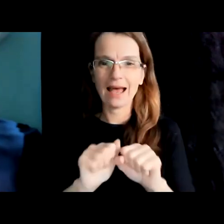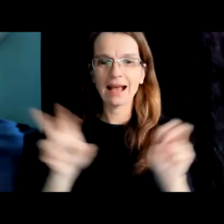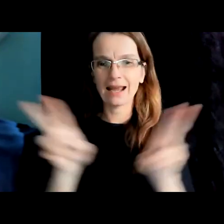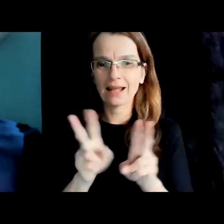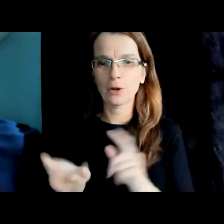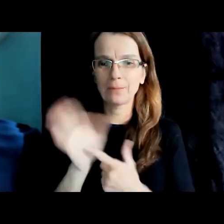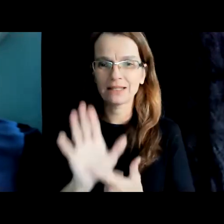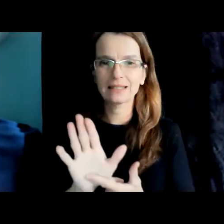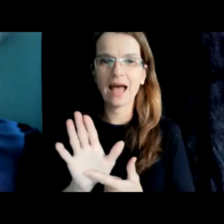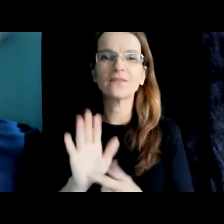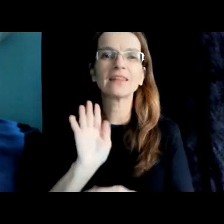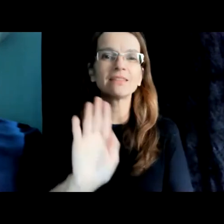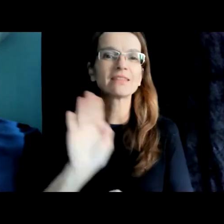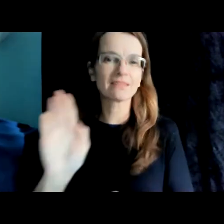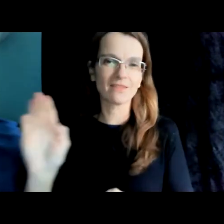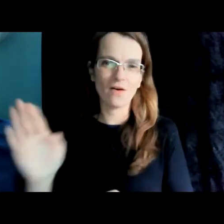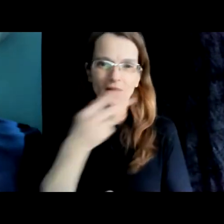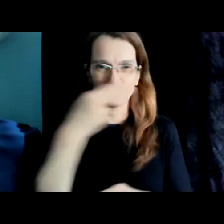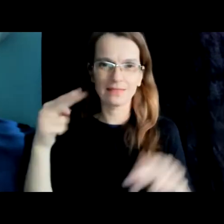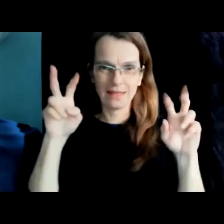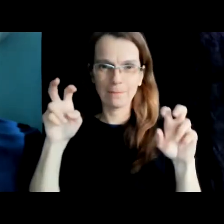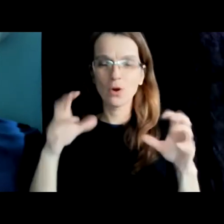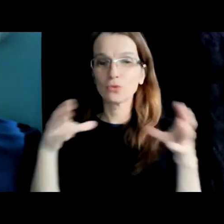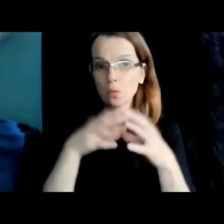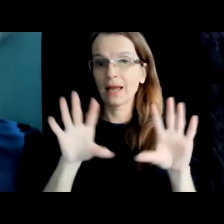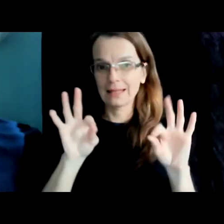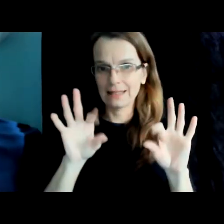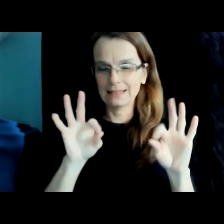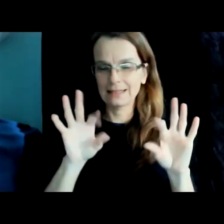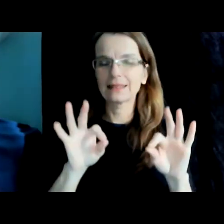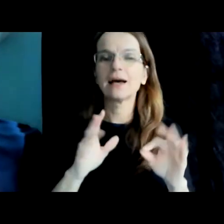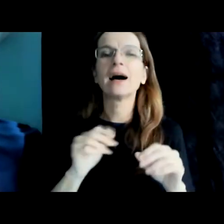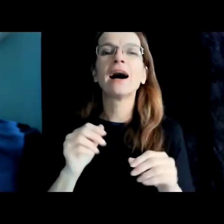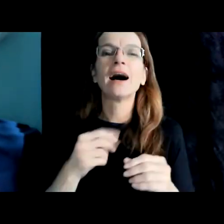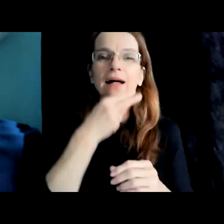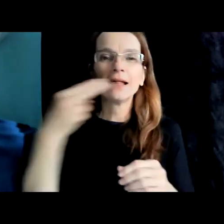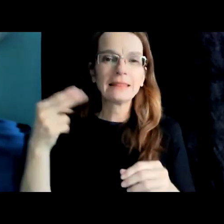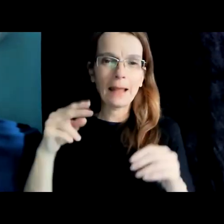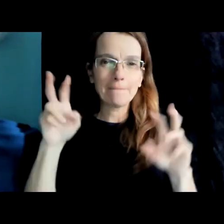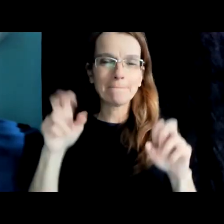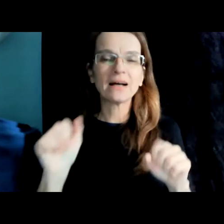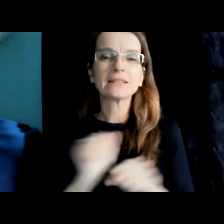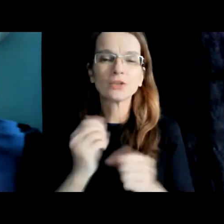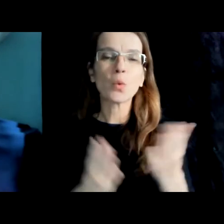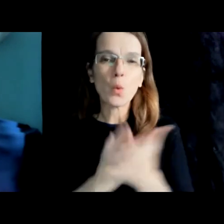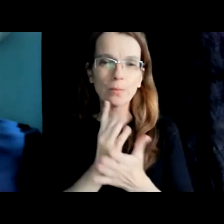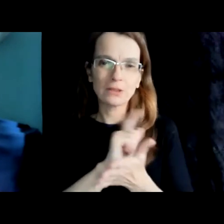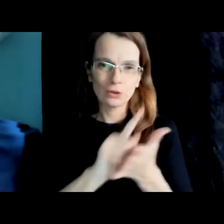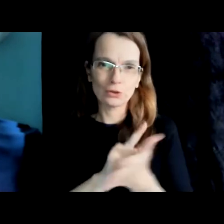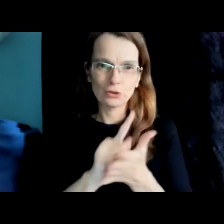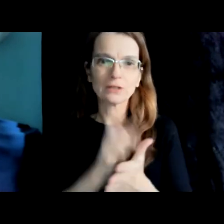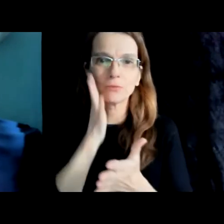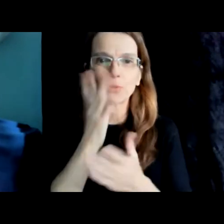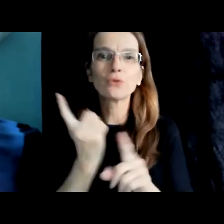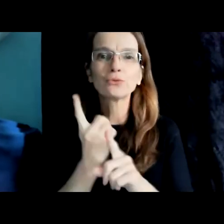temo in ker je tem 10, bomo nekaj vmesnega časa namenili tudi razpravi, vašim